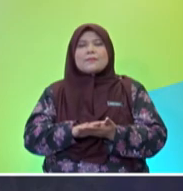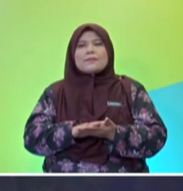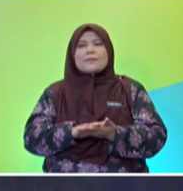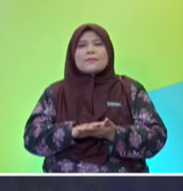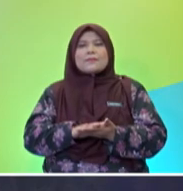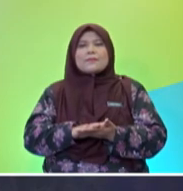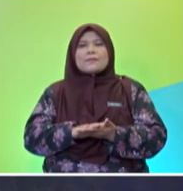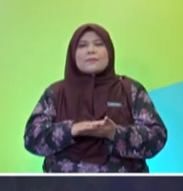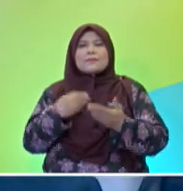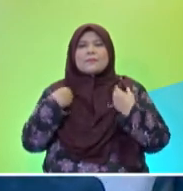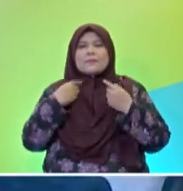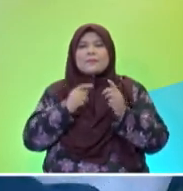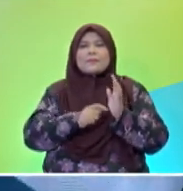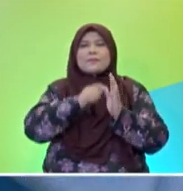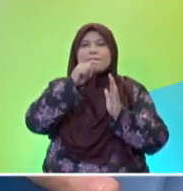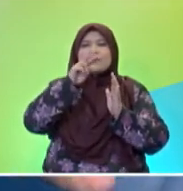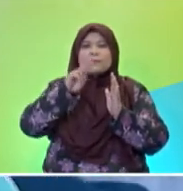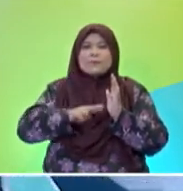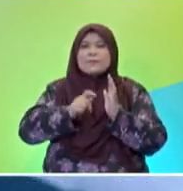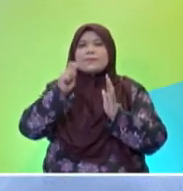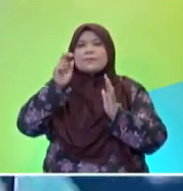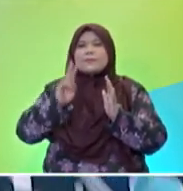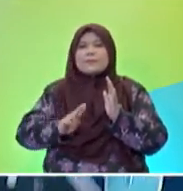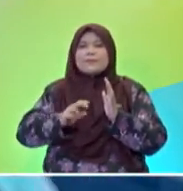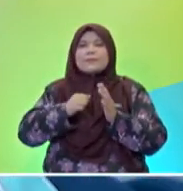bentuknya ada yang tinggi rendah rendah